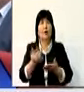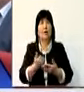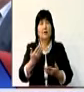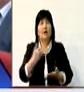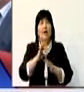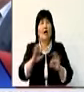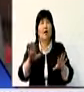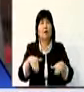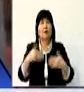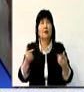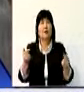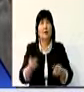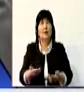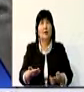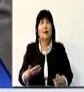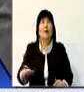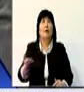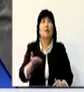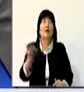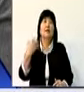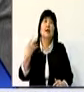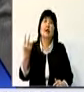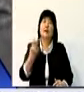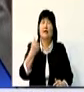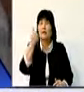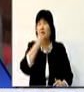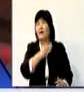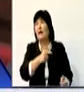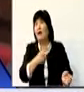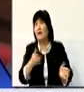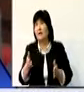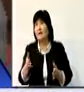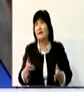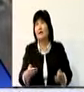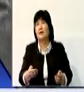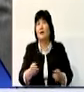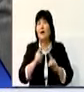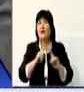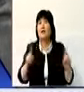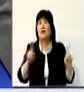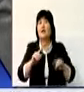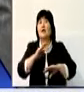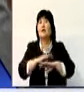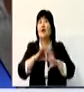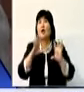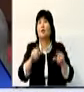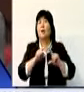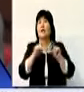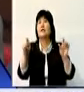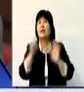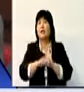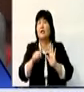ақпарат беріп тұрмыз жақында. Былтырдан бері екінші жыл қатарынан жаңағы ерекше тәртіп бойынша нысандарды